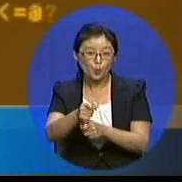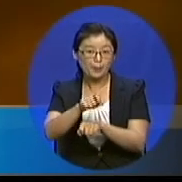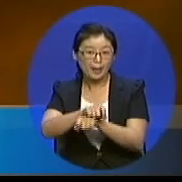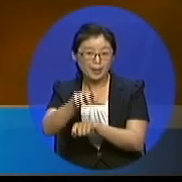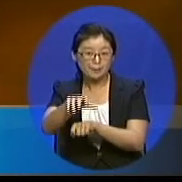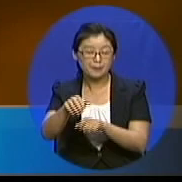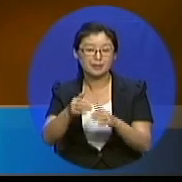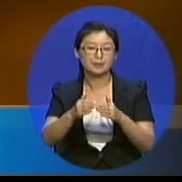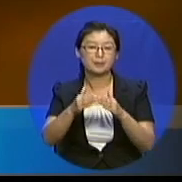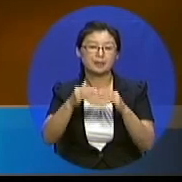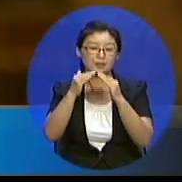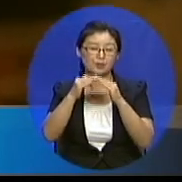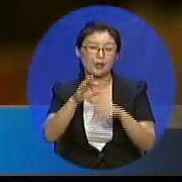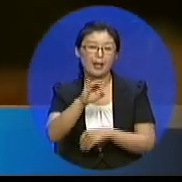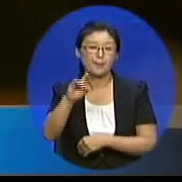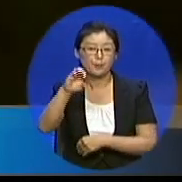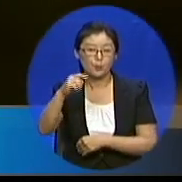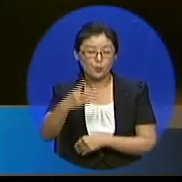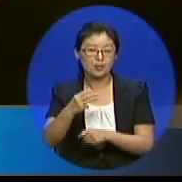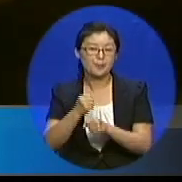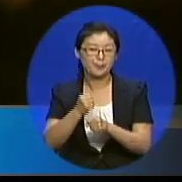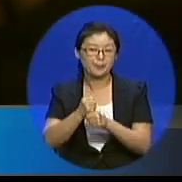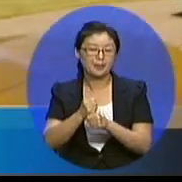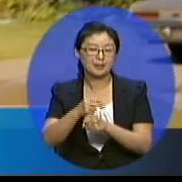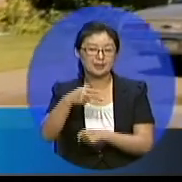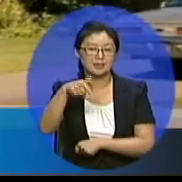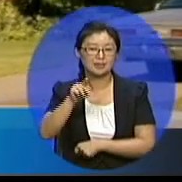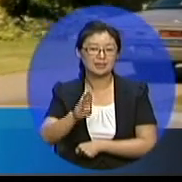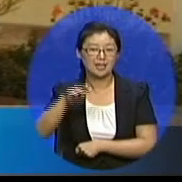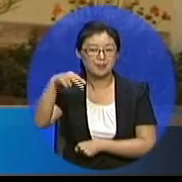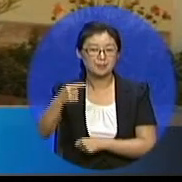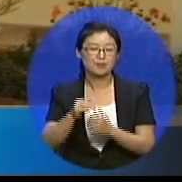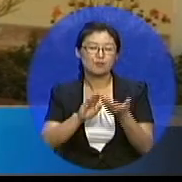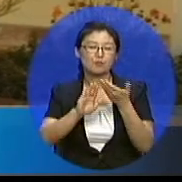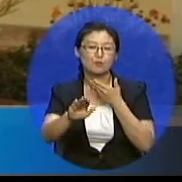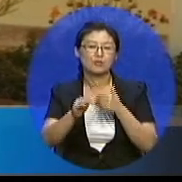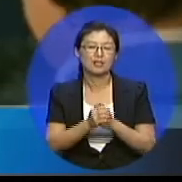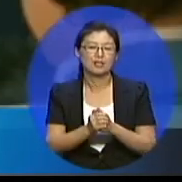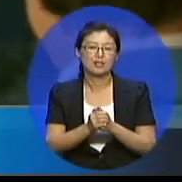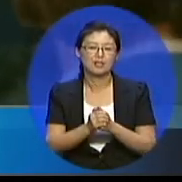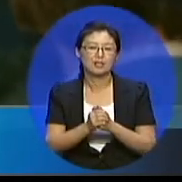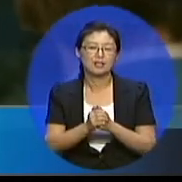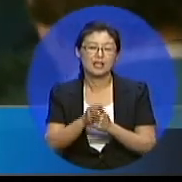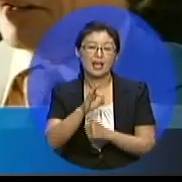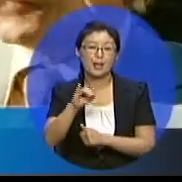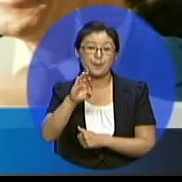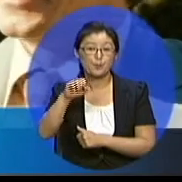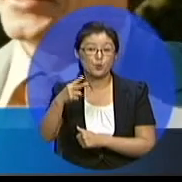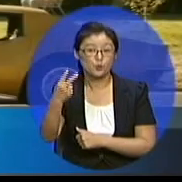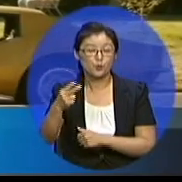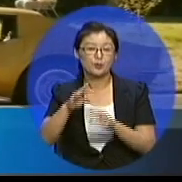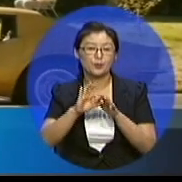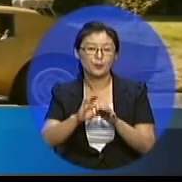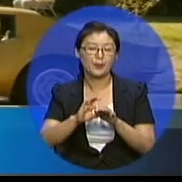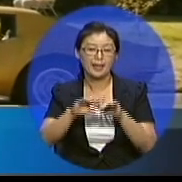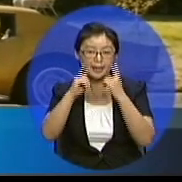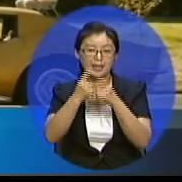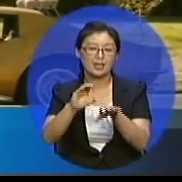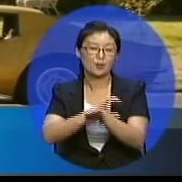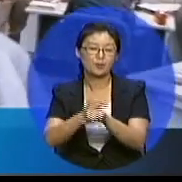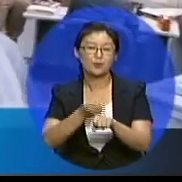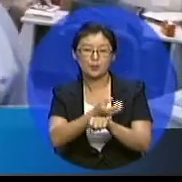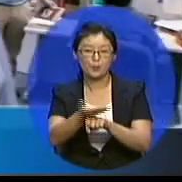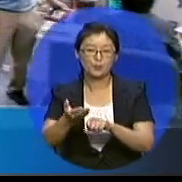만들고 애플이라 이름 붙이는 스티브 잡스. 이후 그들은 애플 2를 통해 세상에 개인용 컴퓨터를